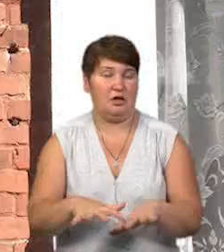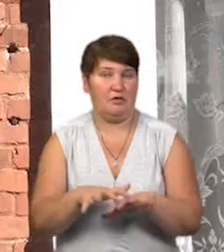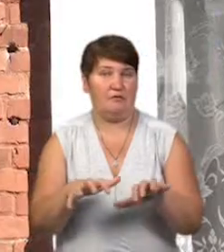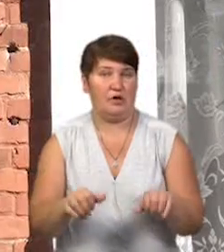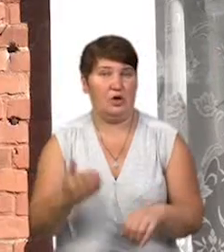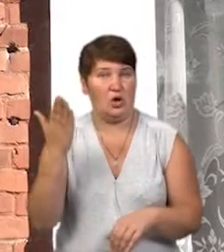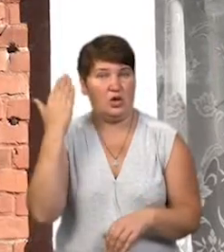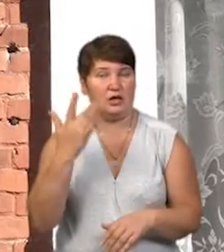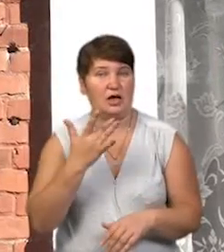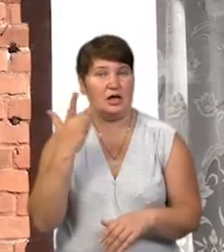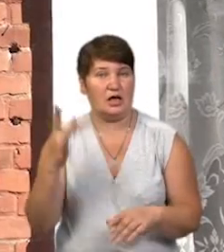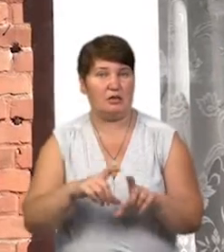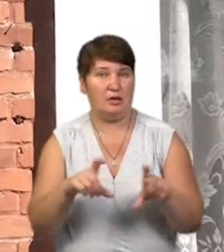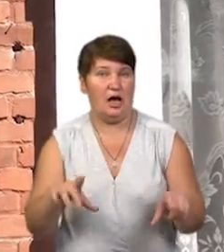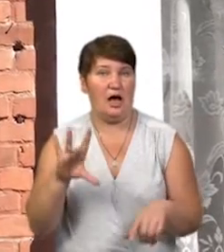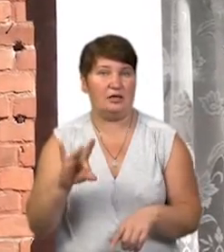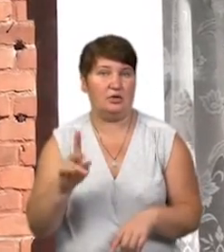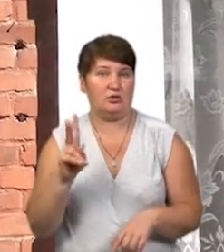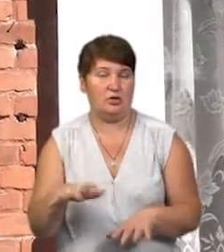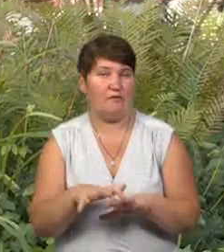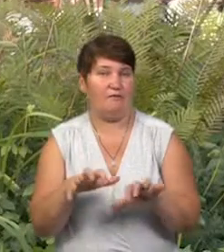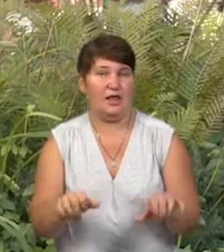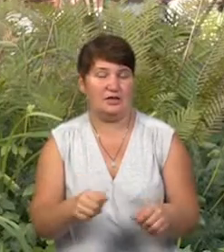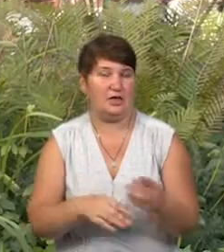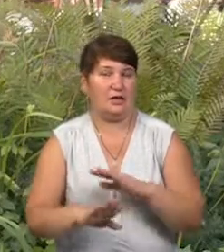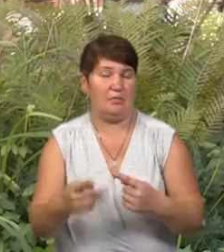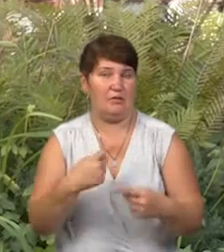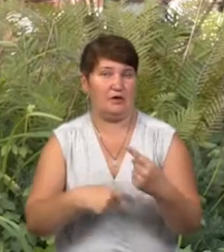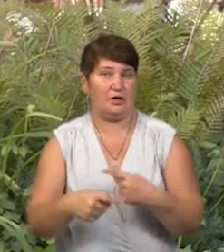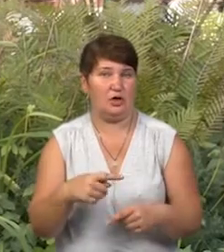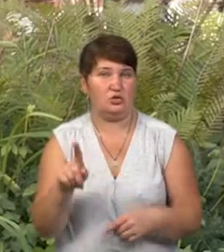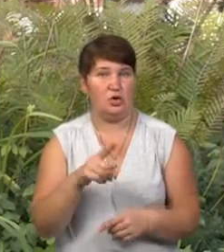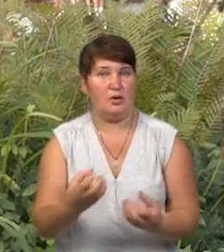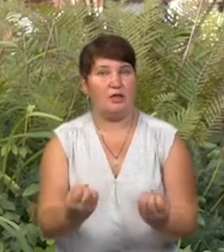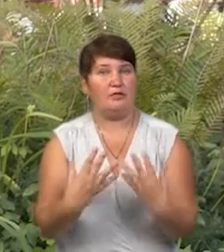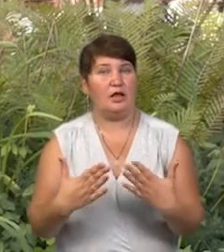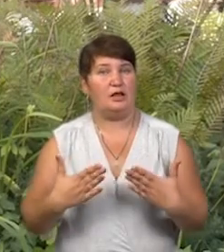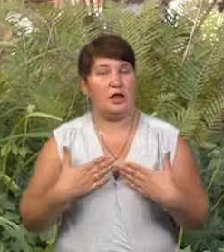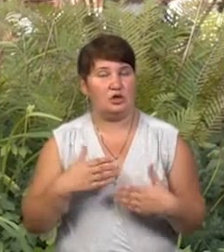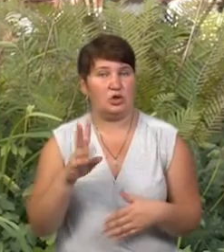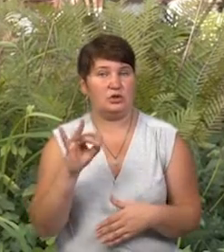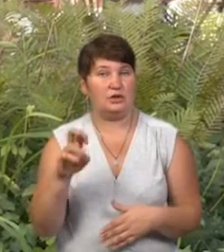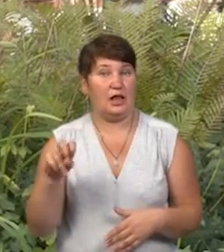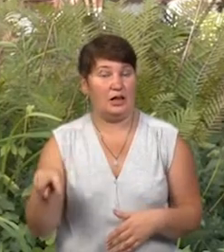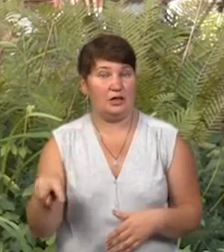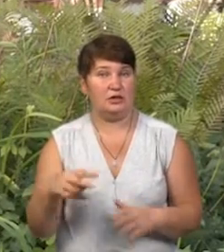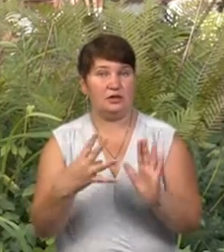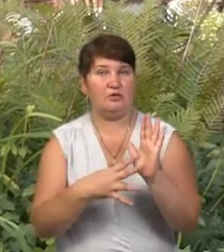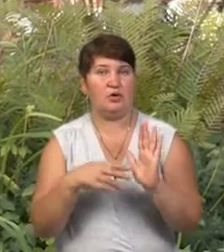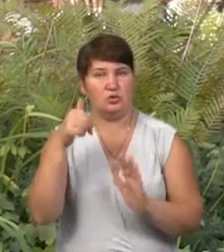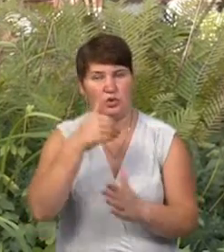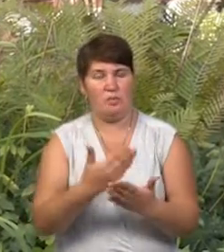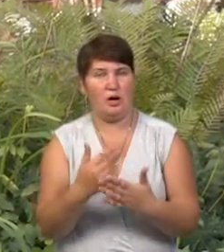приміщення, а римо-католикам власність не повертають. Для того, щоб нам віддали наш костел, з 90-го року, майже